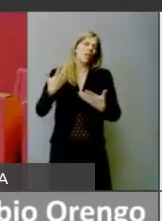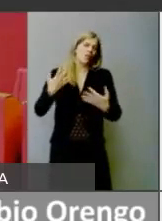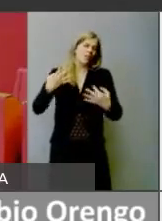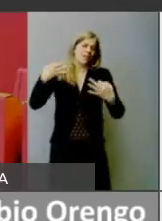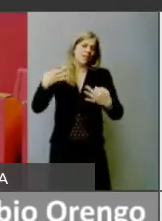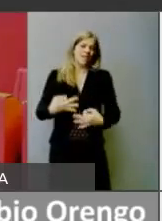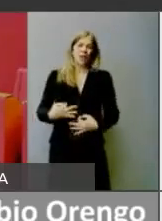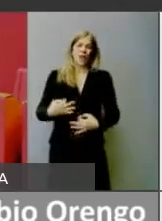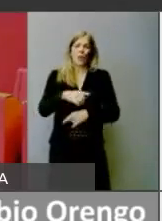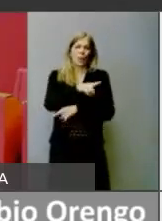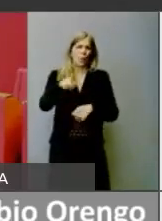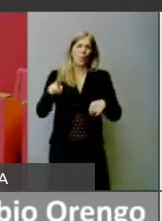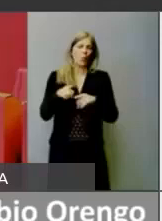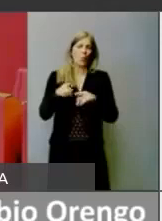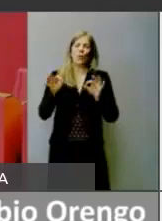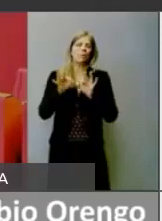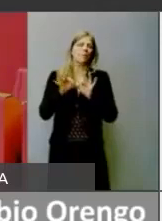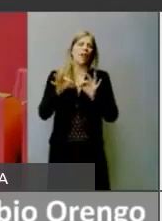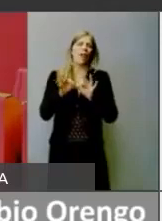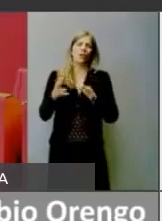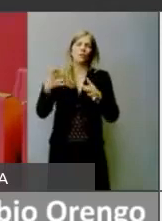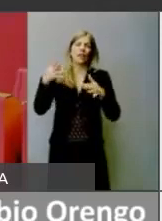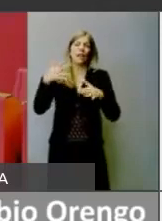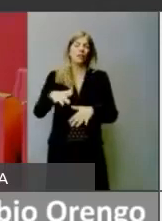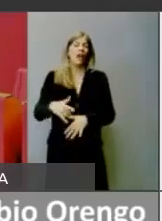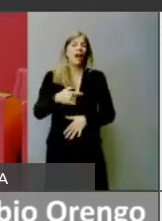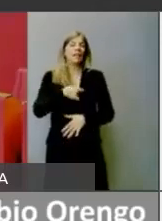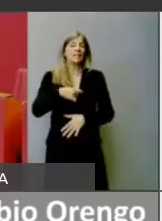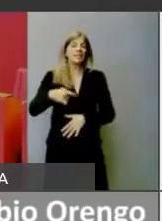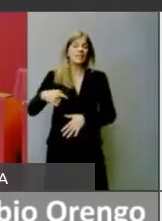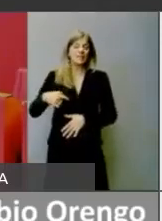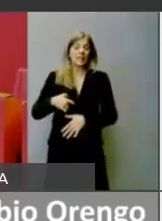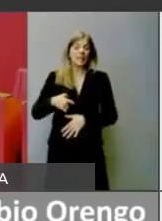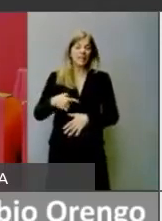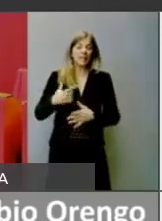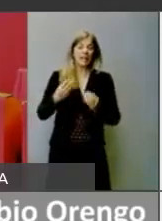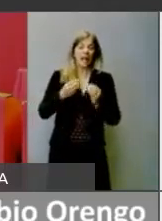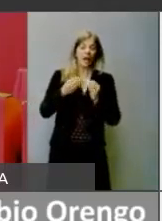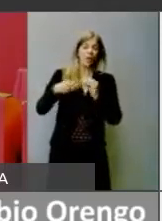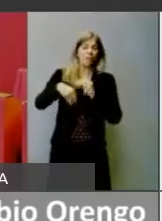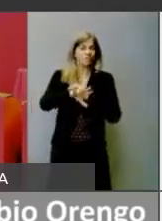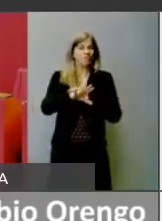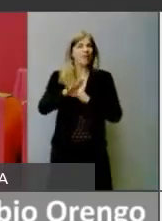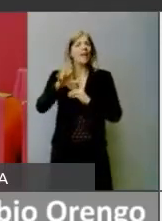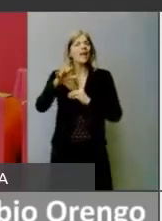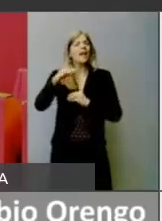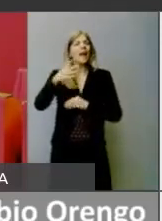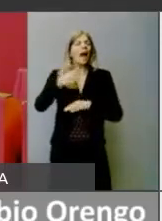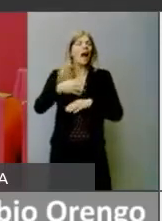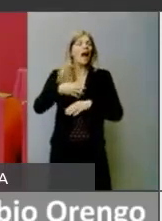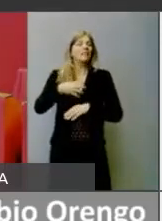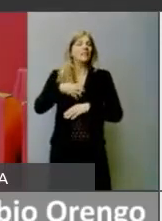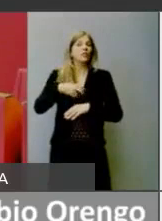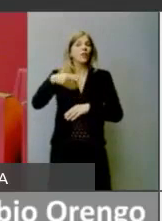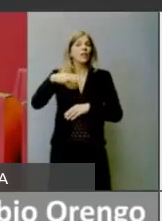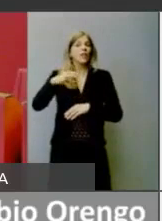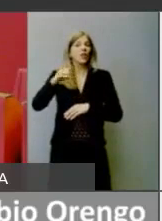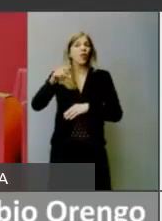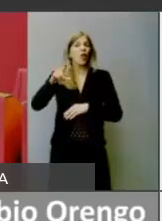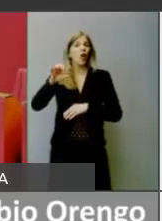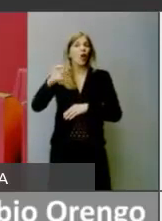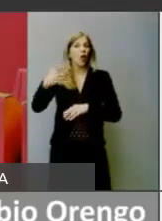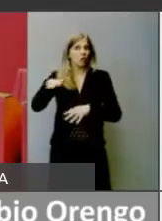aperta, perché già su mandato del sindaco Bucci il vice sindaco Nicolò so che si è già attivato in questo senso, ma mi sembra un